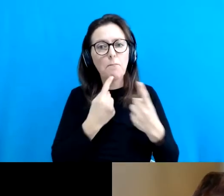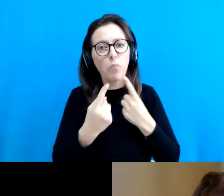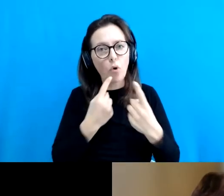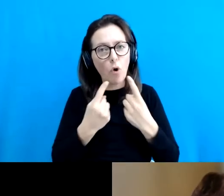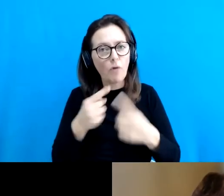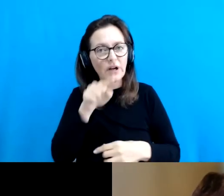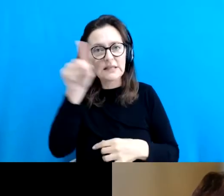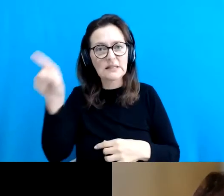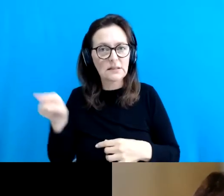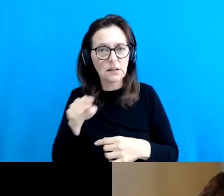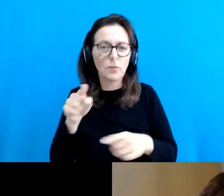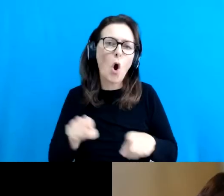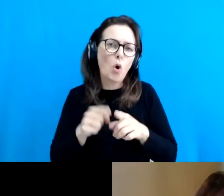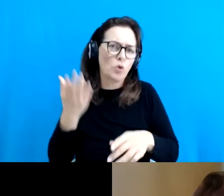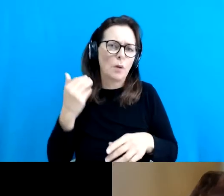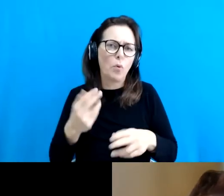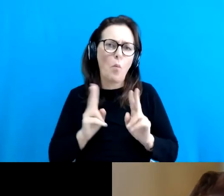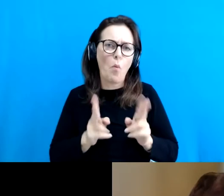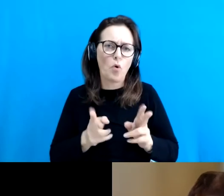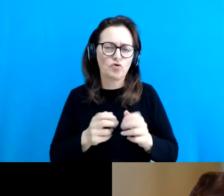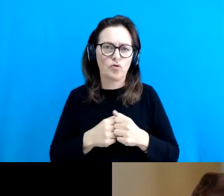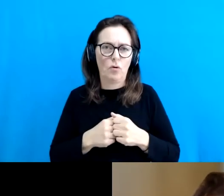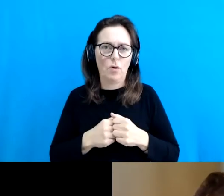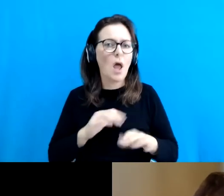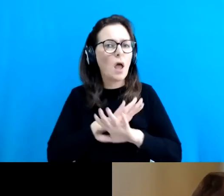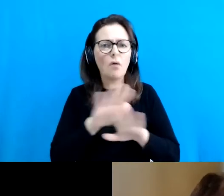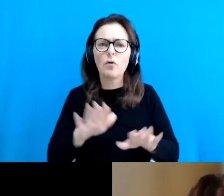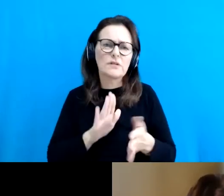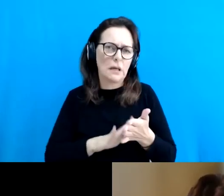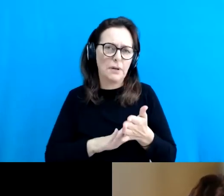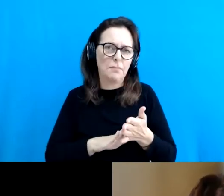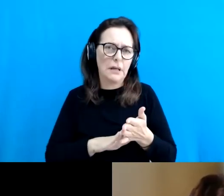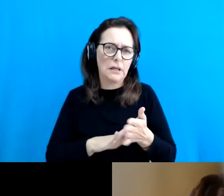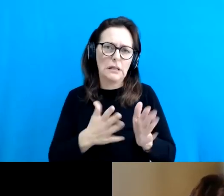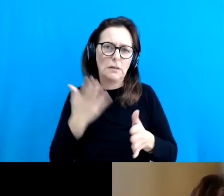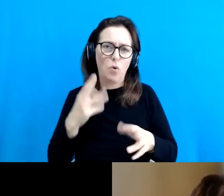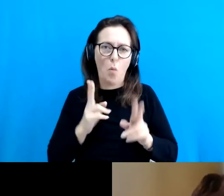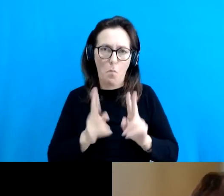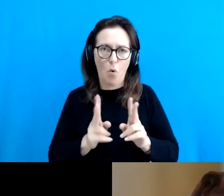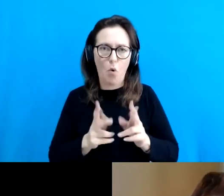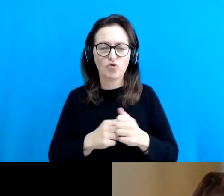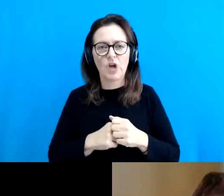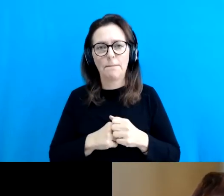njimi, kolikor je bilo to mogoče, ker v vseh primerih seveda tudi to ni mogoče.